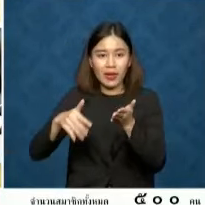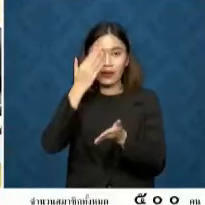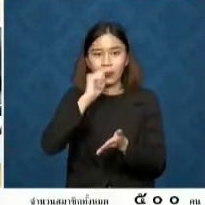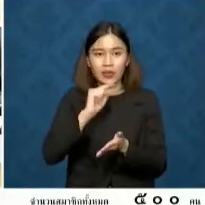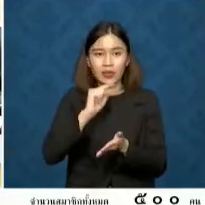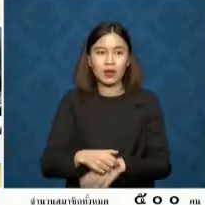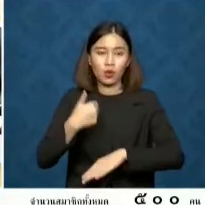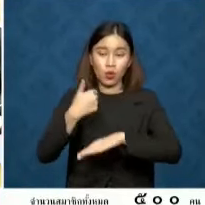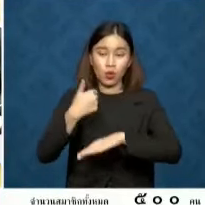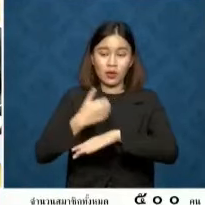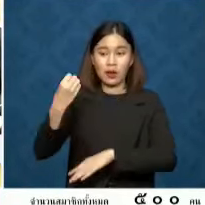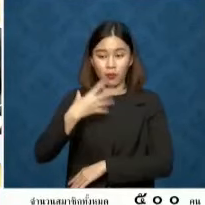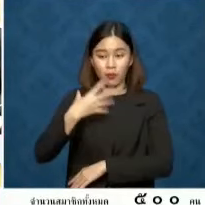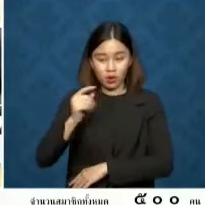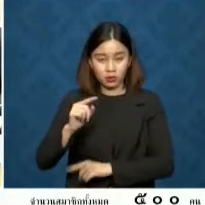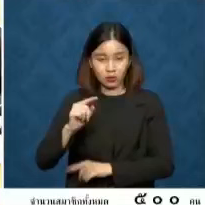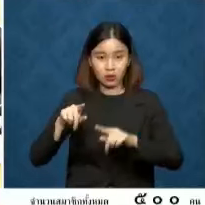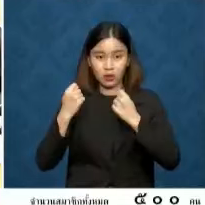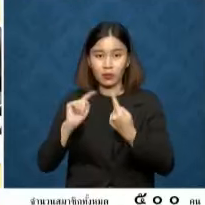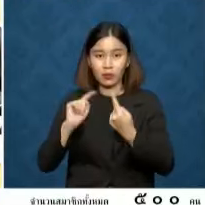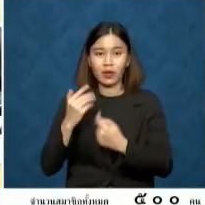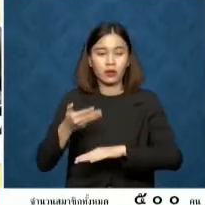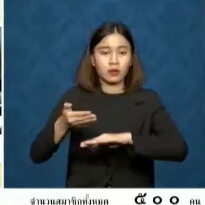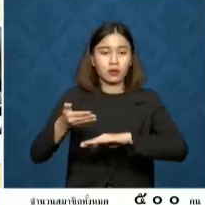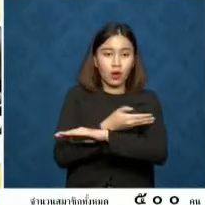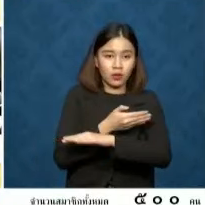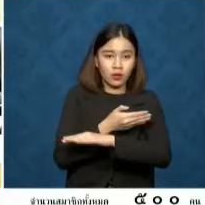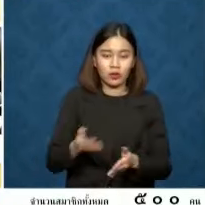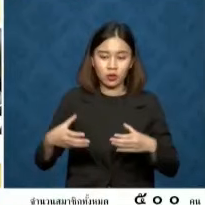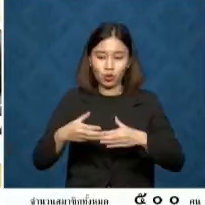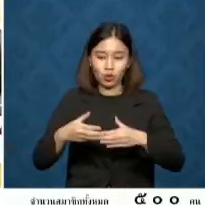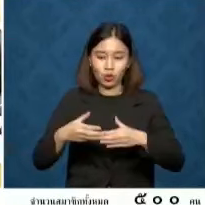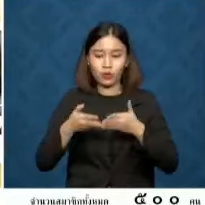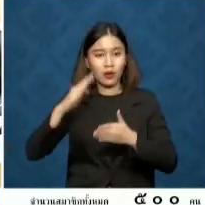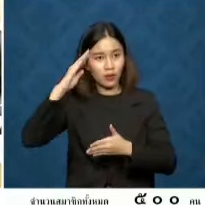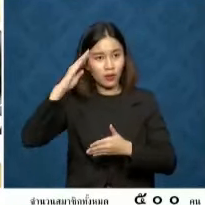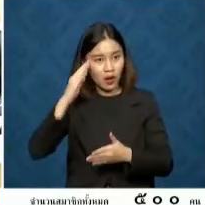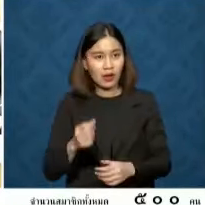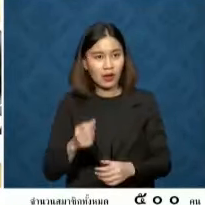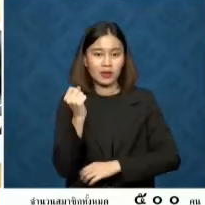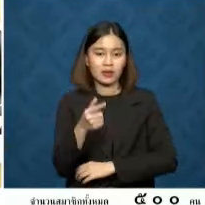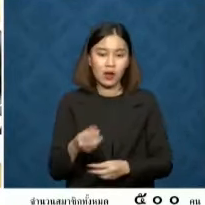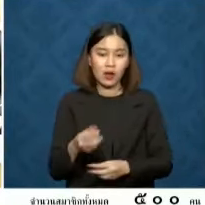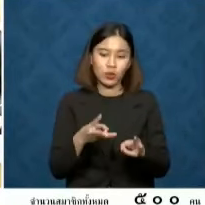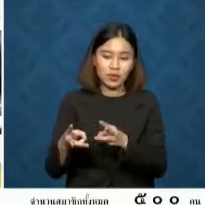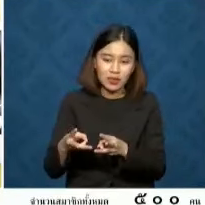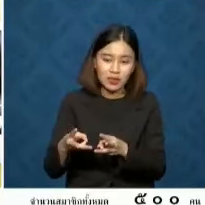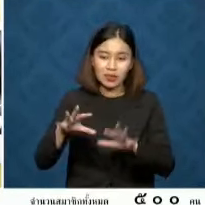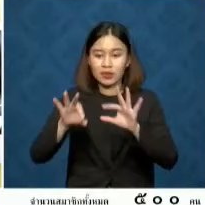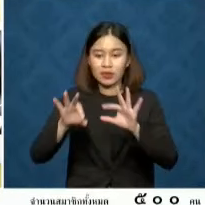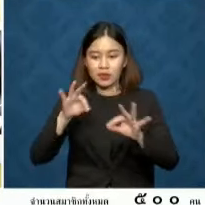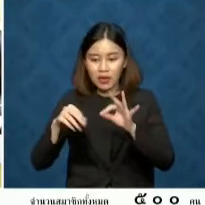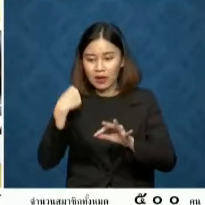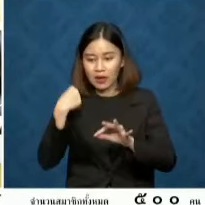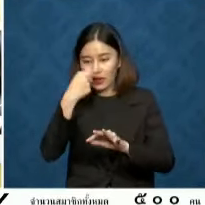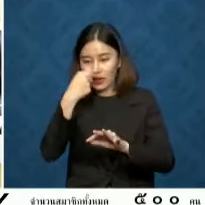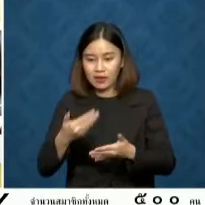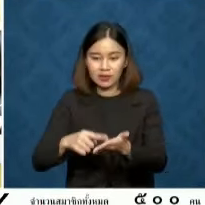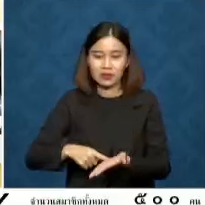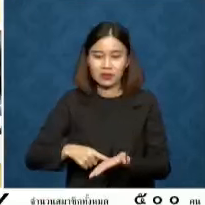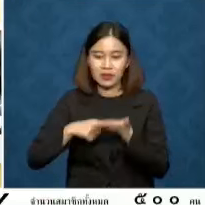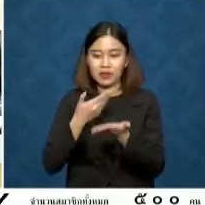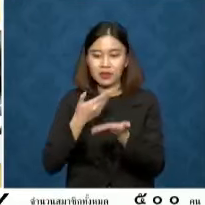ผบ.กองเรือยุทธการตอบงี้ครับที่ผ่านมากองทัพเรือทำการจ้างโดยวิธีคัดเลือกโดยเชิญบริษัทต่างๆที่มีคุณสมบัติมาเสนอราคาดำเนินการถึง